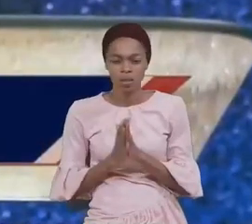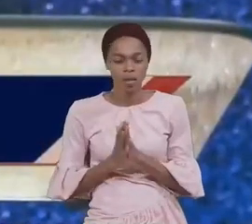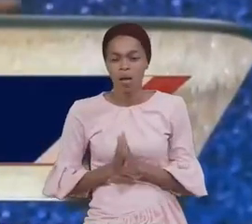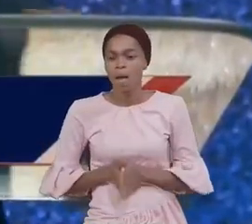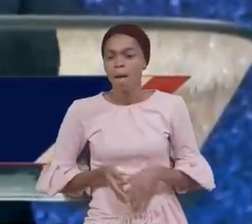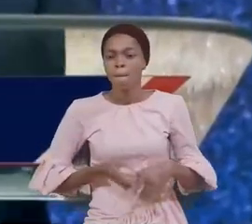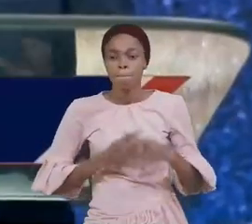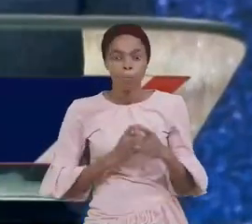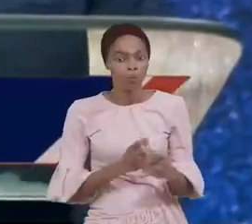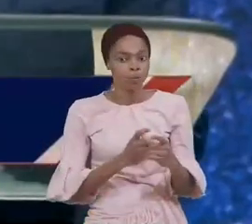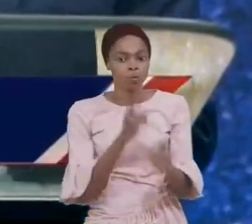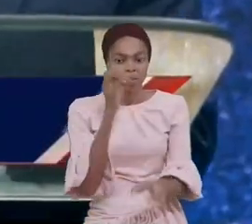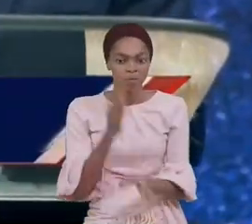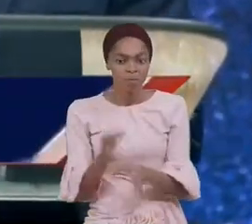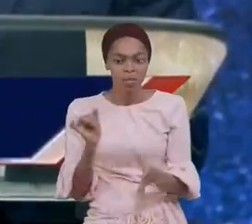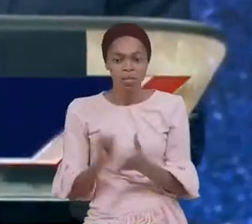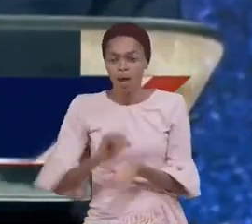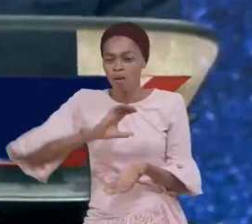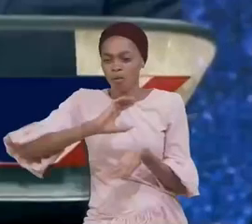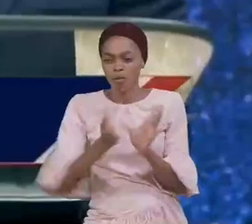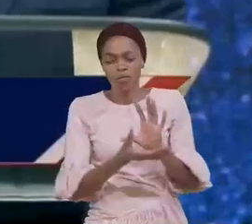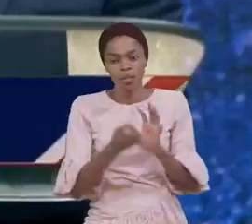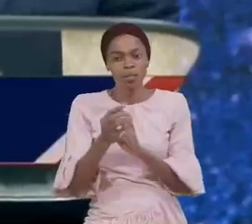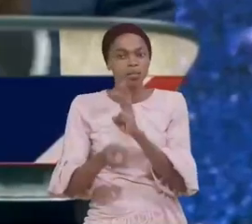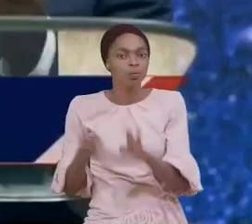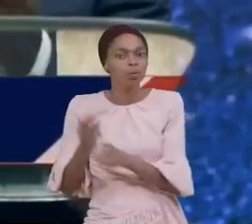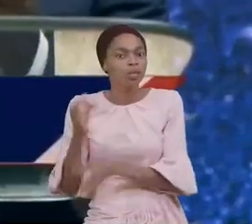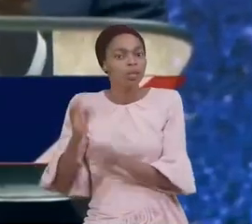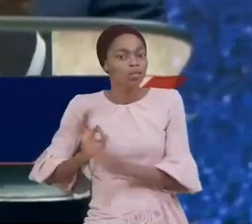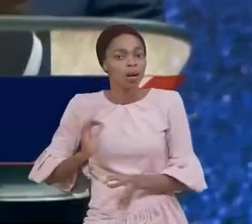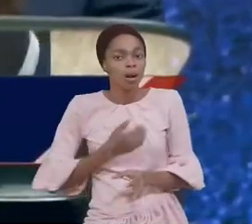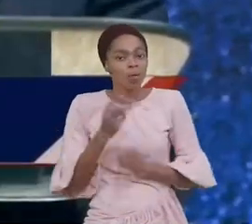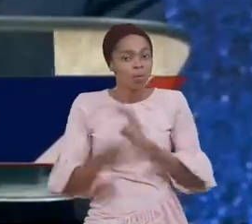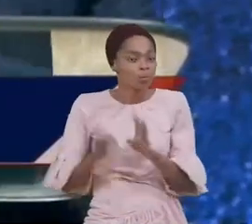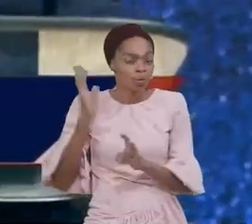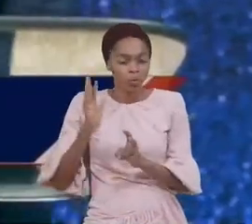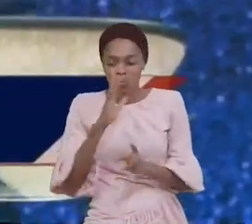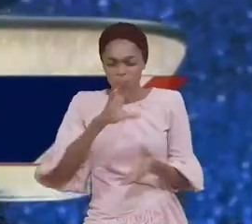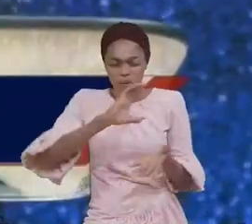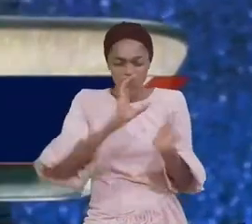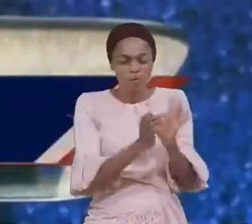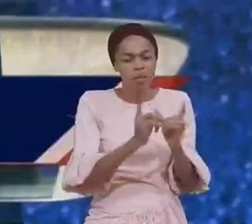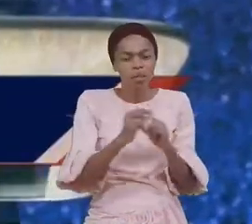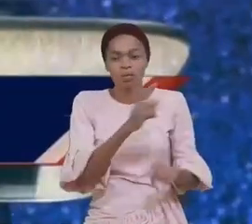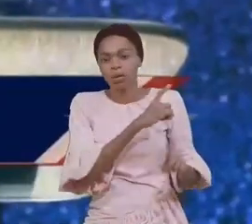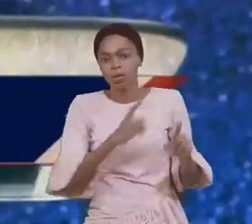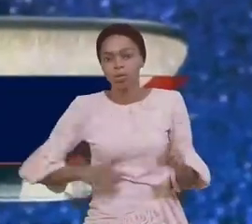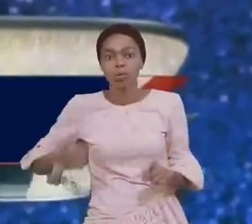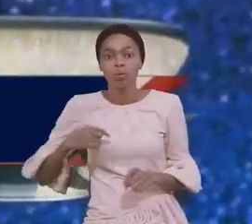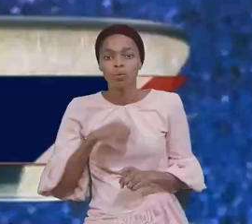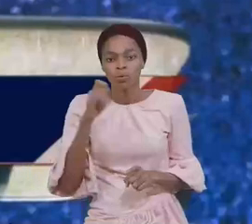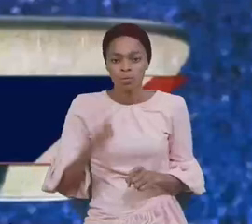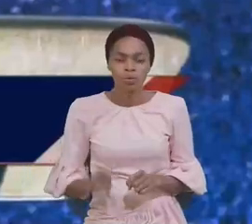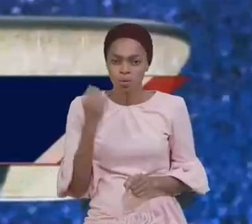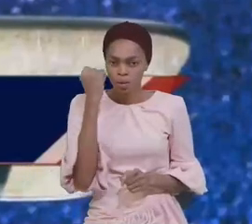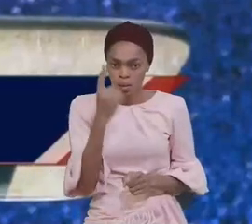qui poursuit, la foi passionnée qui poursuit et qui convertit le monde. Si notre monde doit être converti, il faut